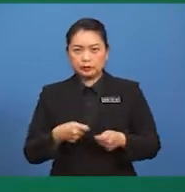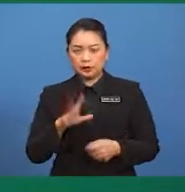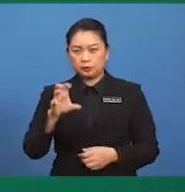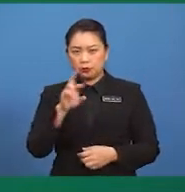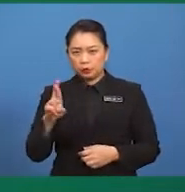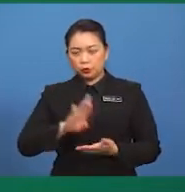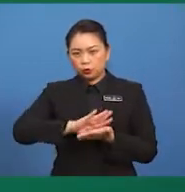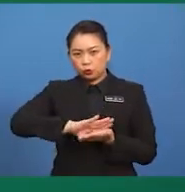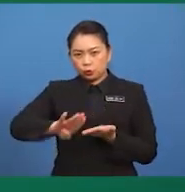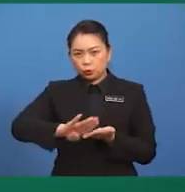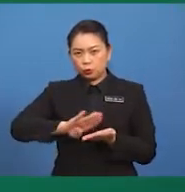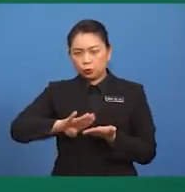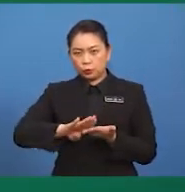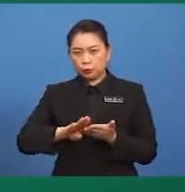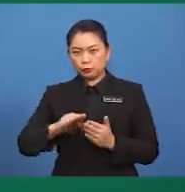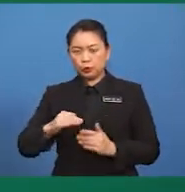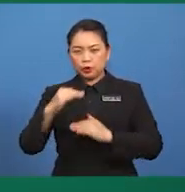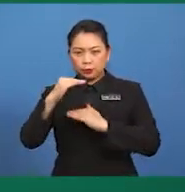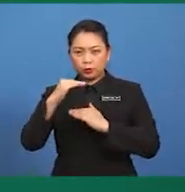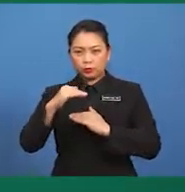RM50,000 tolak peruntukan hutang ragu